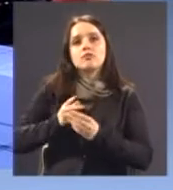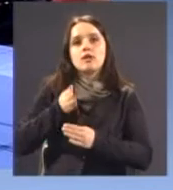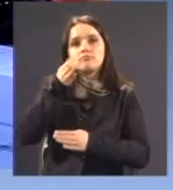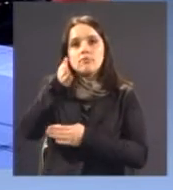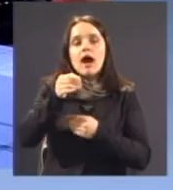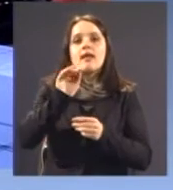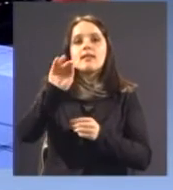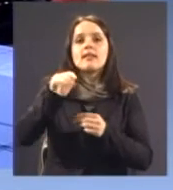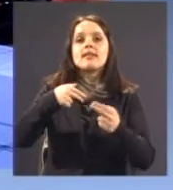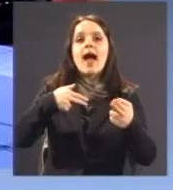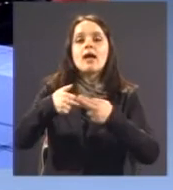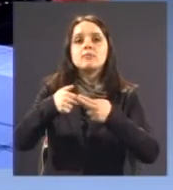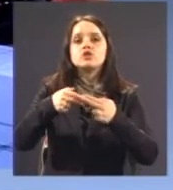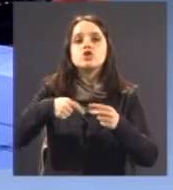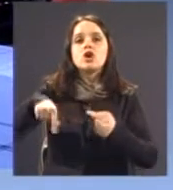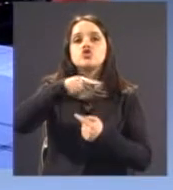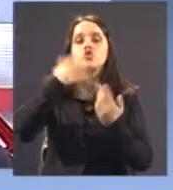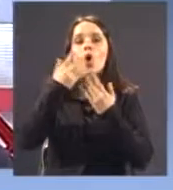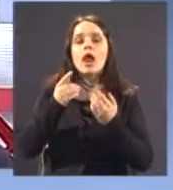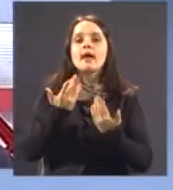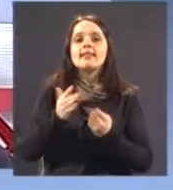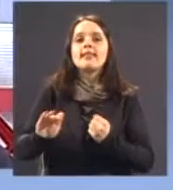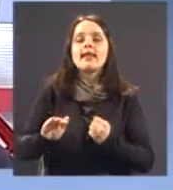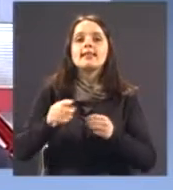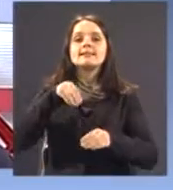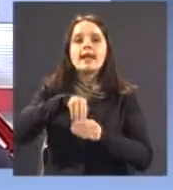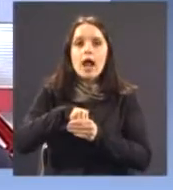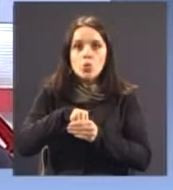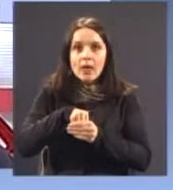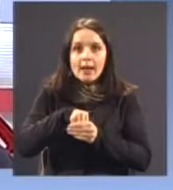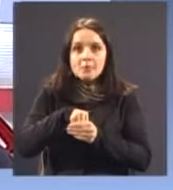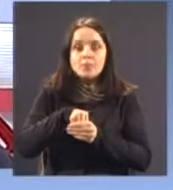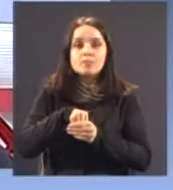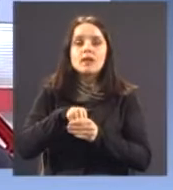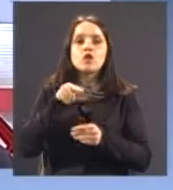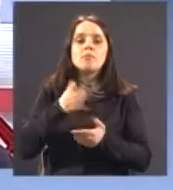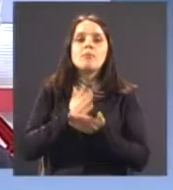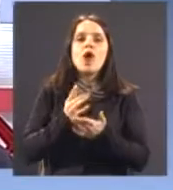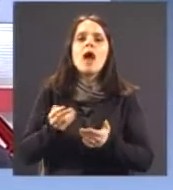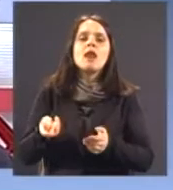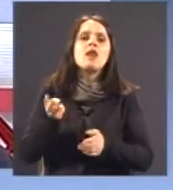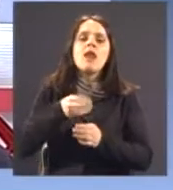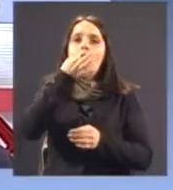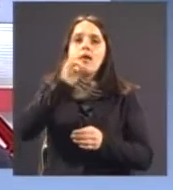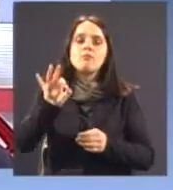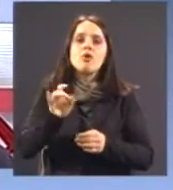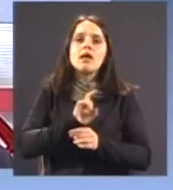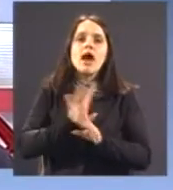bilo najbezbolnije, jel? Zatim vidjeti što zapravo škola